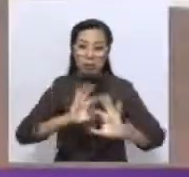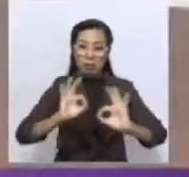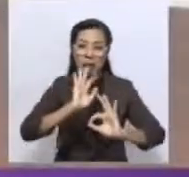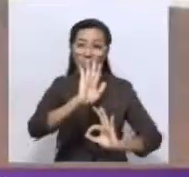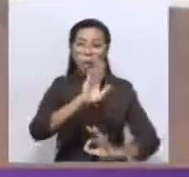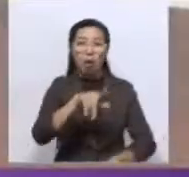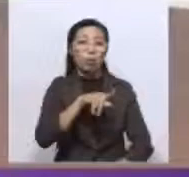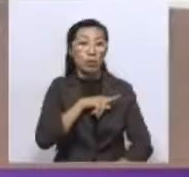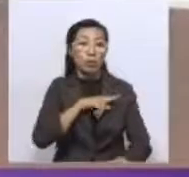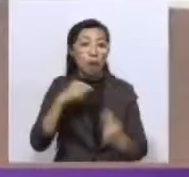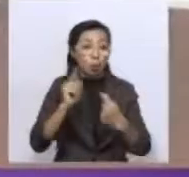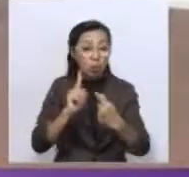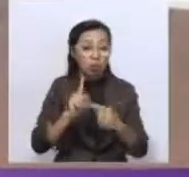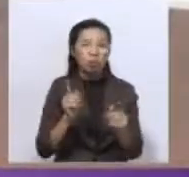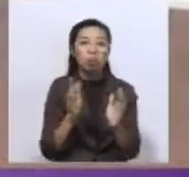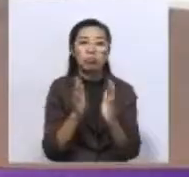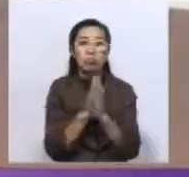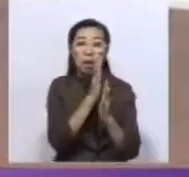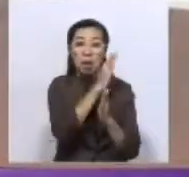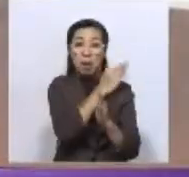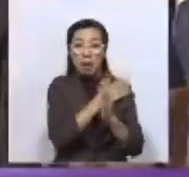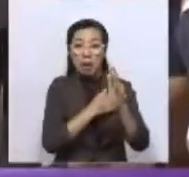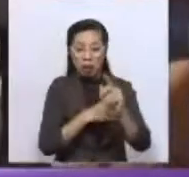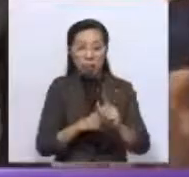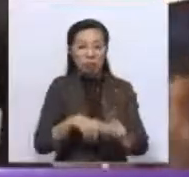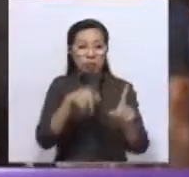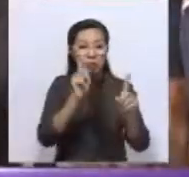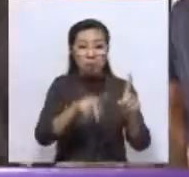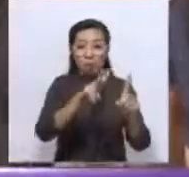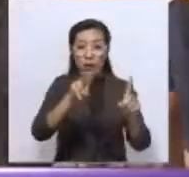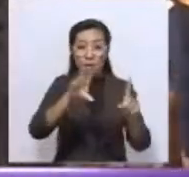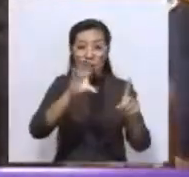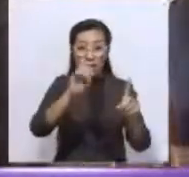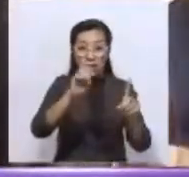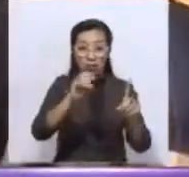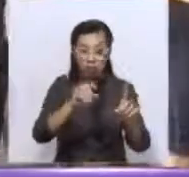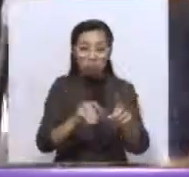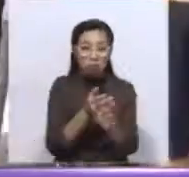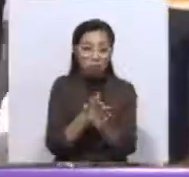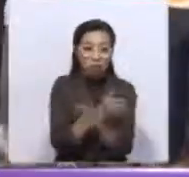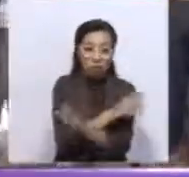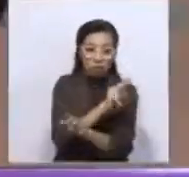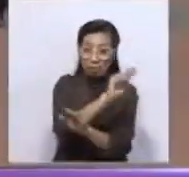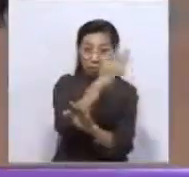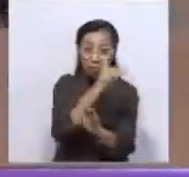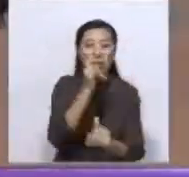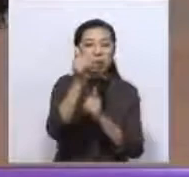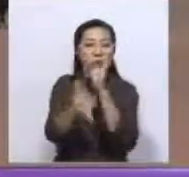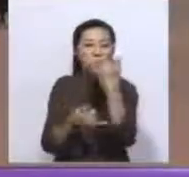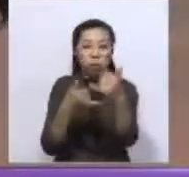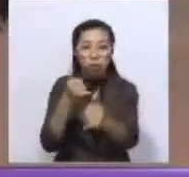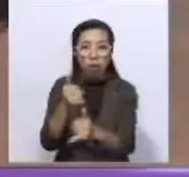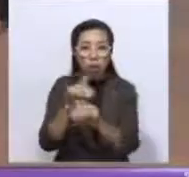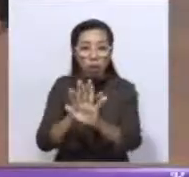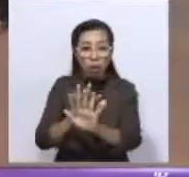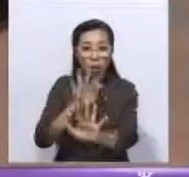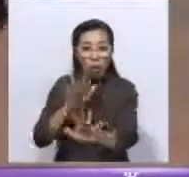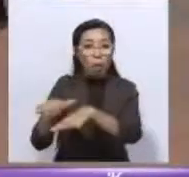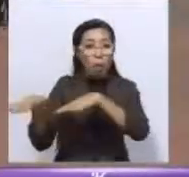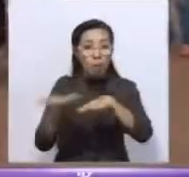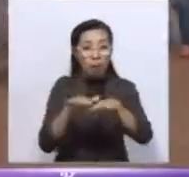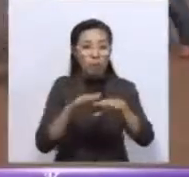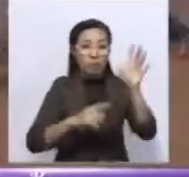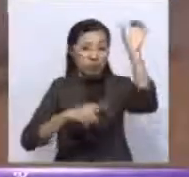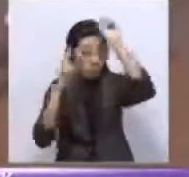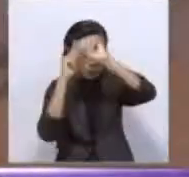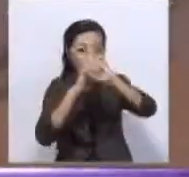อรหันต์สาวกทั้ง 1,250 รูปค่ะได้มาประชุมพร้อมเพียงกันอย่างมิได้นัดหมายในวันนี้เองค่ะซึ่งพระพุทธองค์นะ